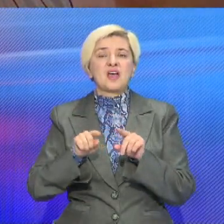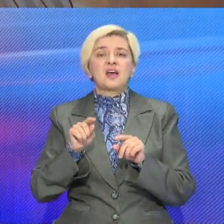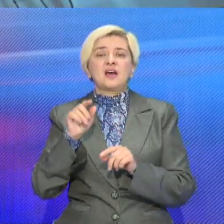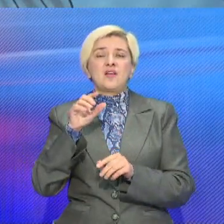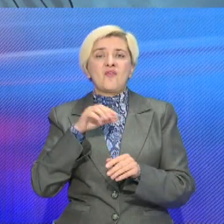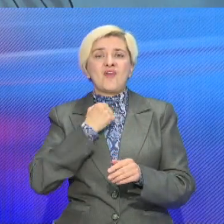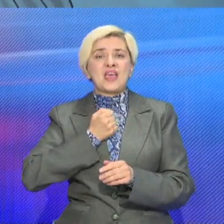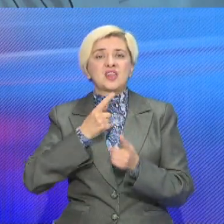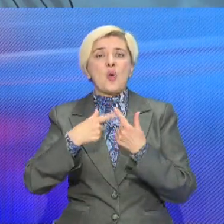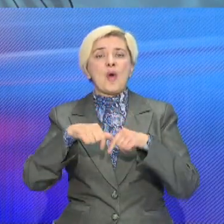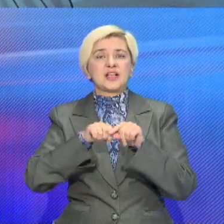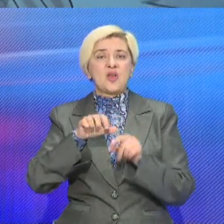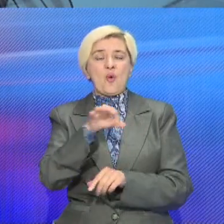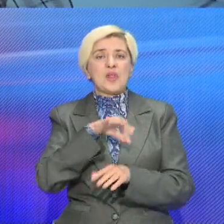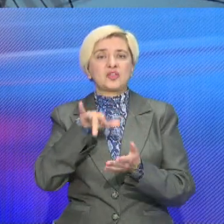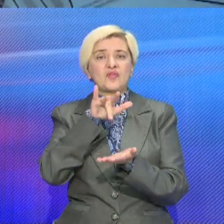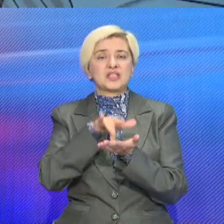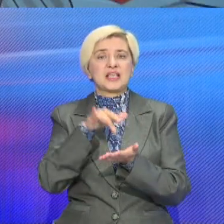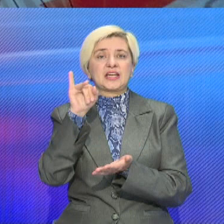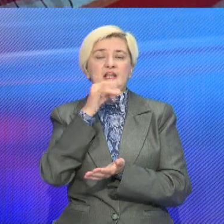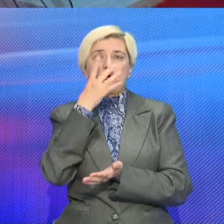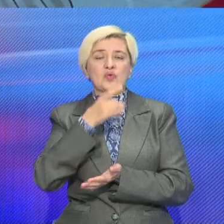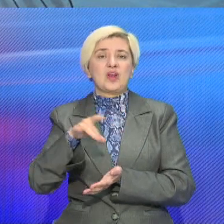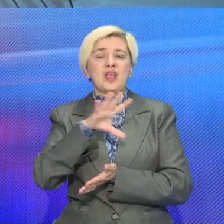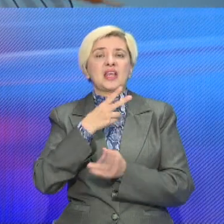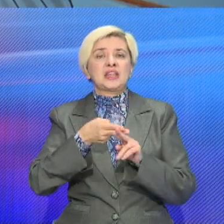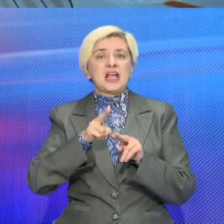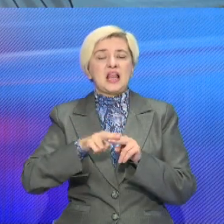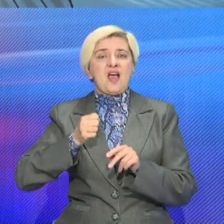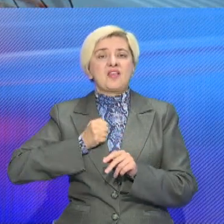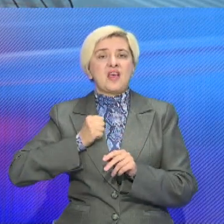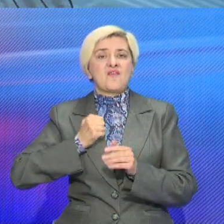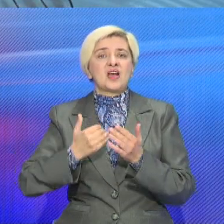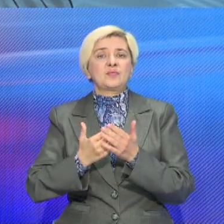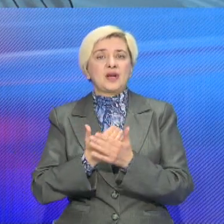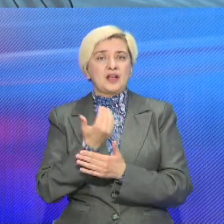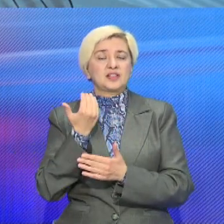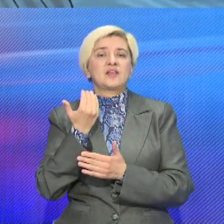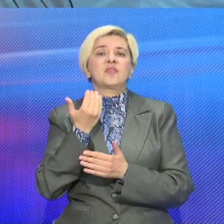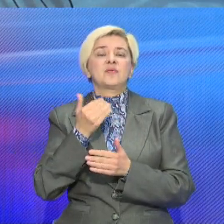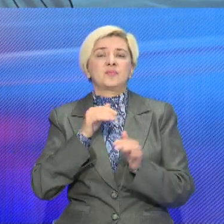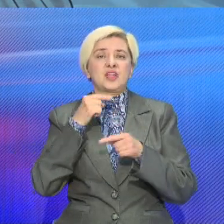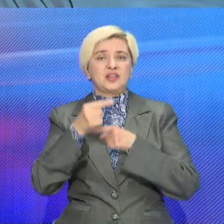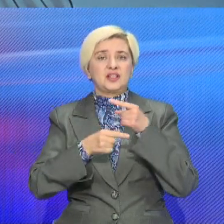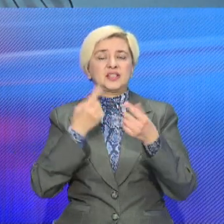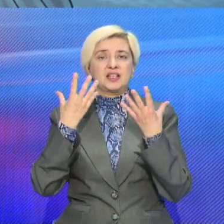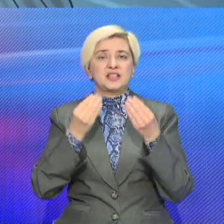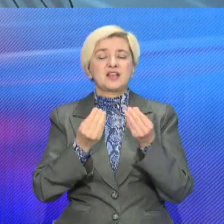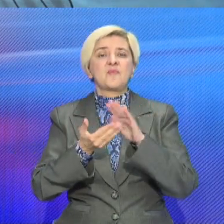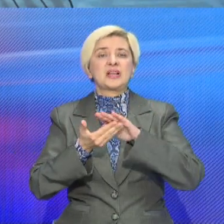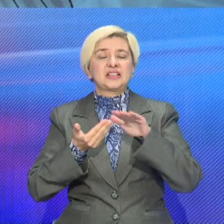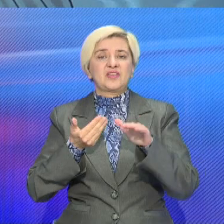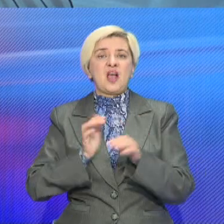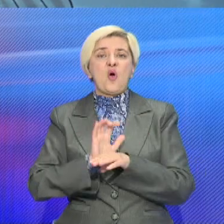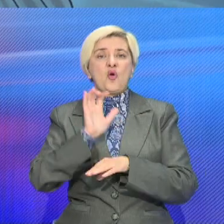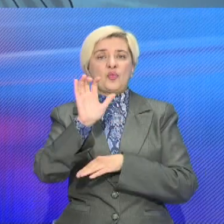ваенкамаце абласнога цэнтра і Гродзенскага раёна для новабранцаў прыйшоў традыцыйны дзень прызыўніка. Непасрэдна адпраўкі з абласнога